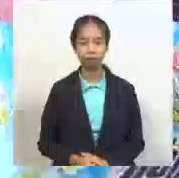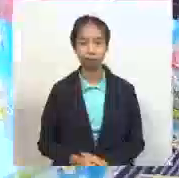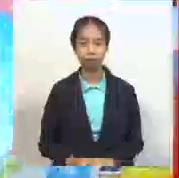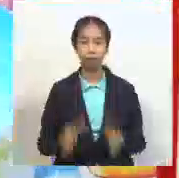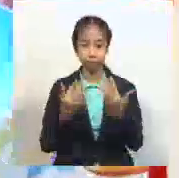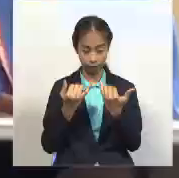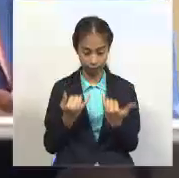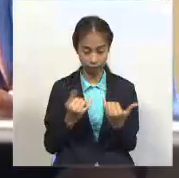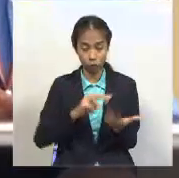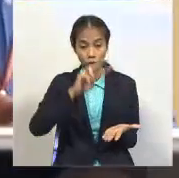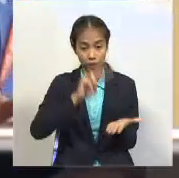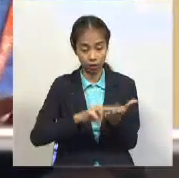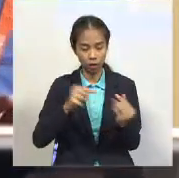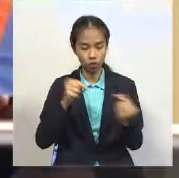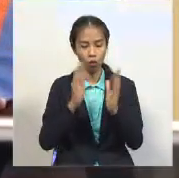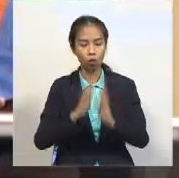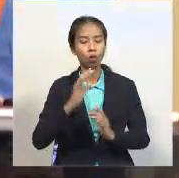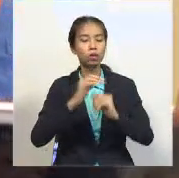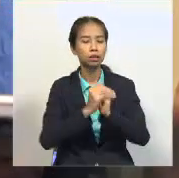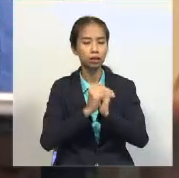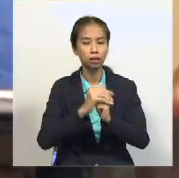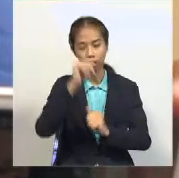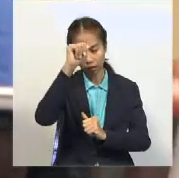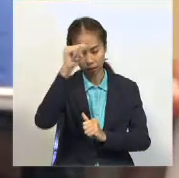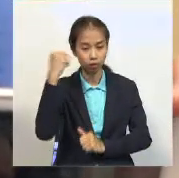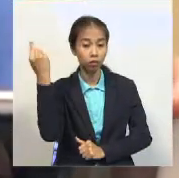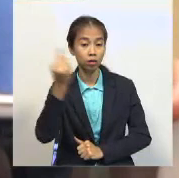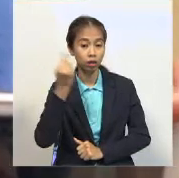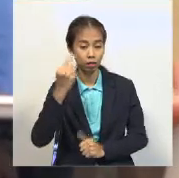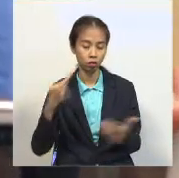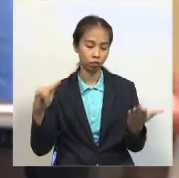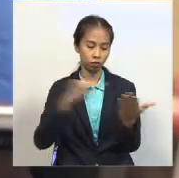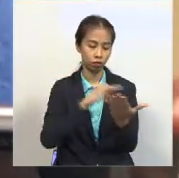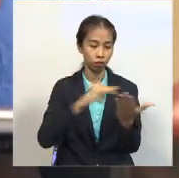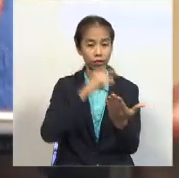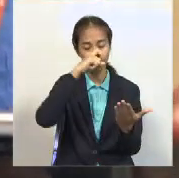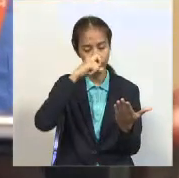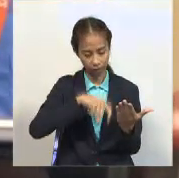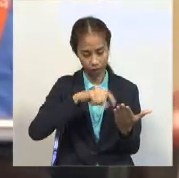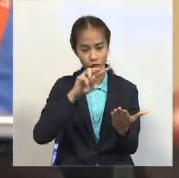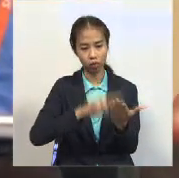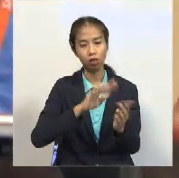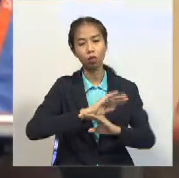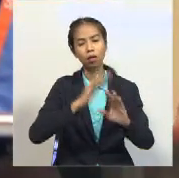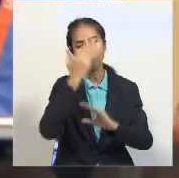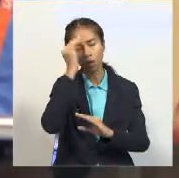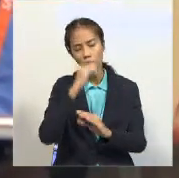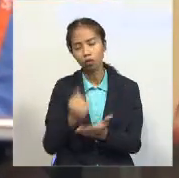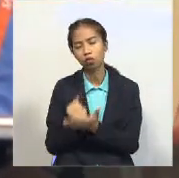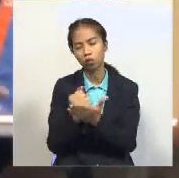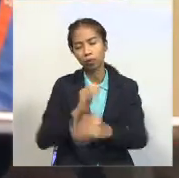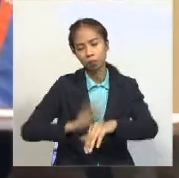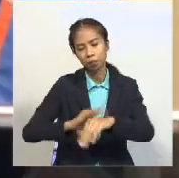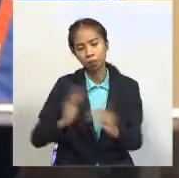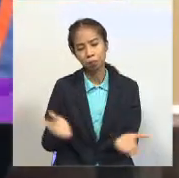กรณีการยกเว้นวีซ่าให้กับนักท่องเที่ยวจีนและอินเดียที่เดินทางเข้ามาท่องเที่ยวในประเทศไทยเพื่อเป็นการกระตุ้นรายได้ส่งเสริม